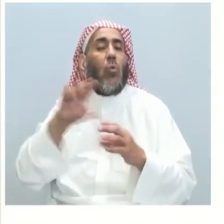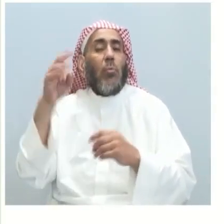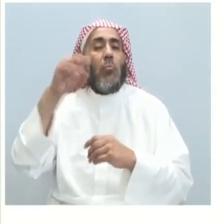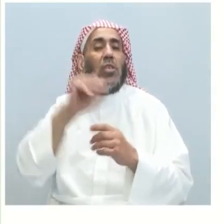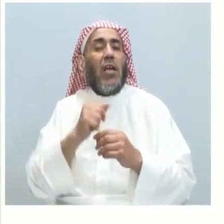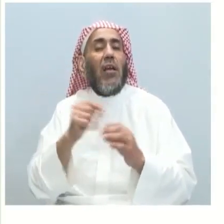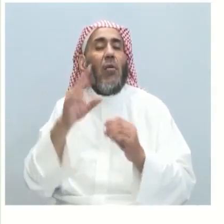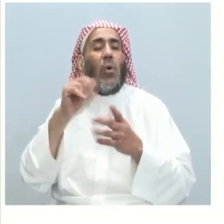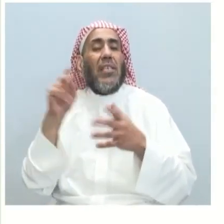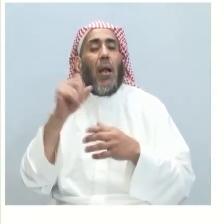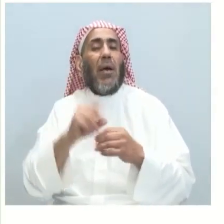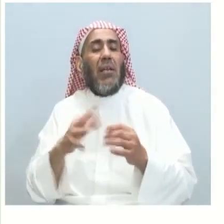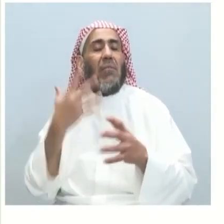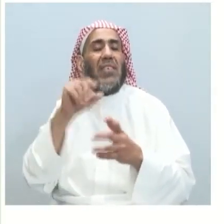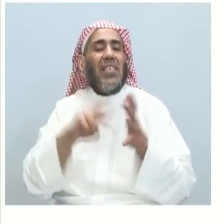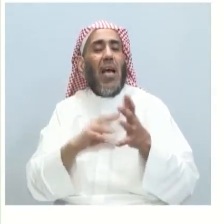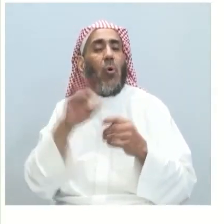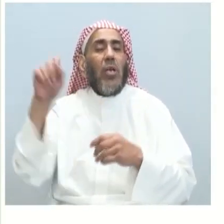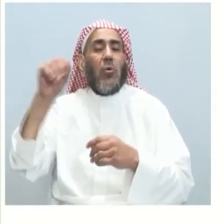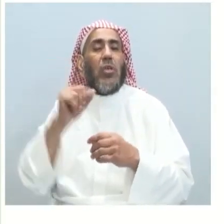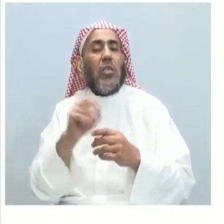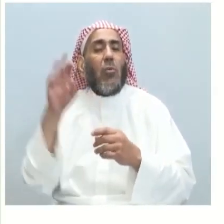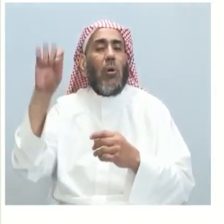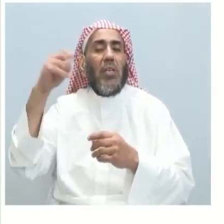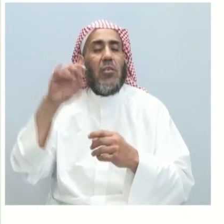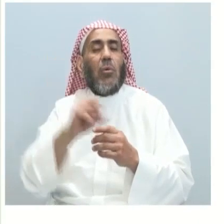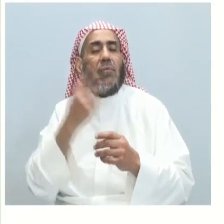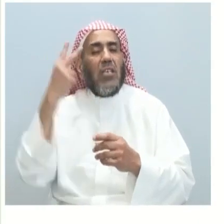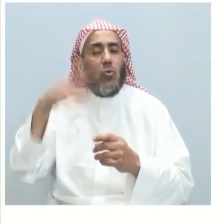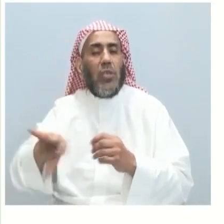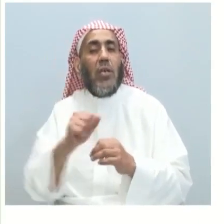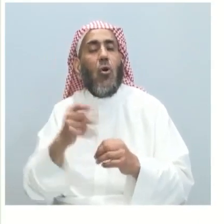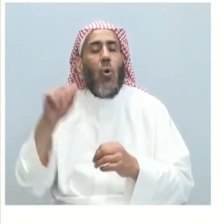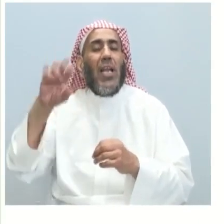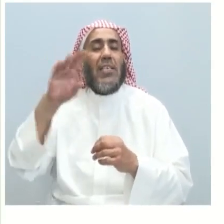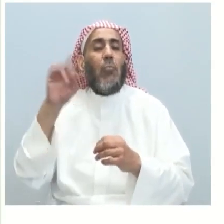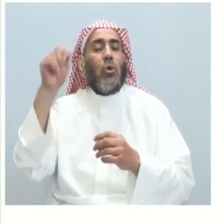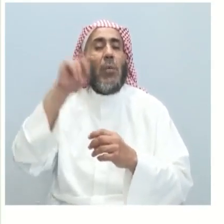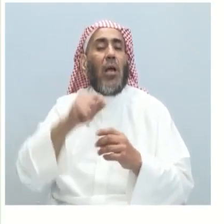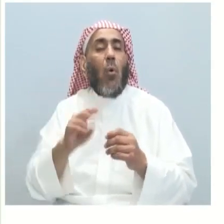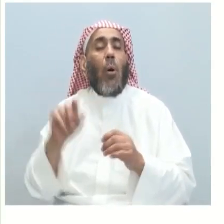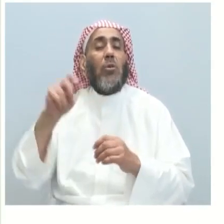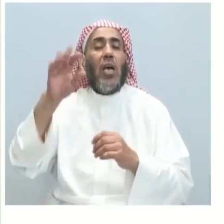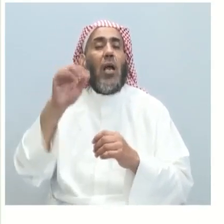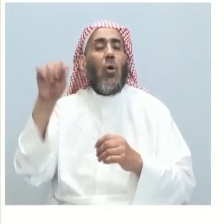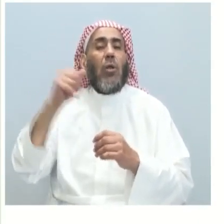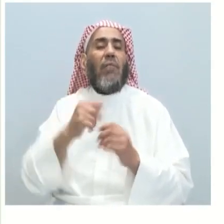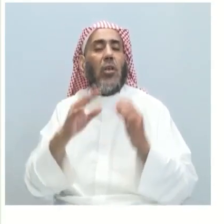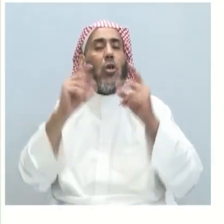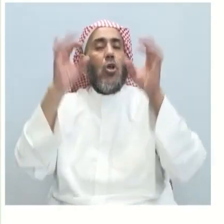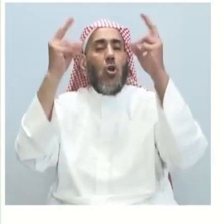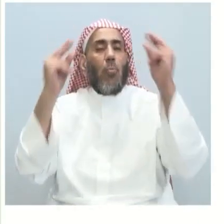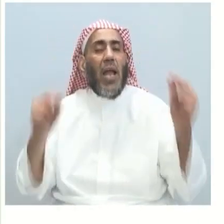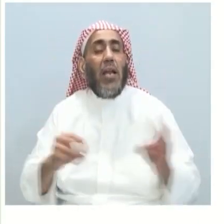ريشه ونزار قباني في الشام وحسن القرشي وطاهر زمخشري ومحمد حسن عواد في السعوديه والياس ابو شبكه وبشاره الخوري في لبنان مدرسه